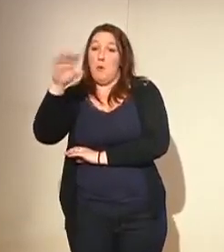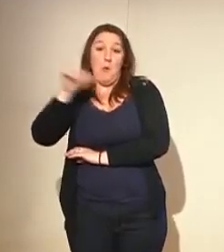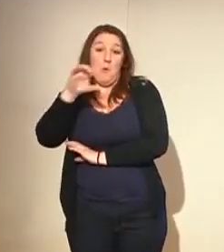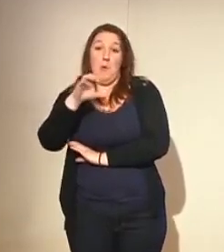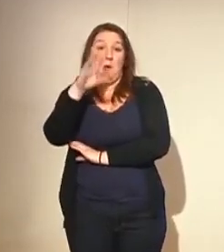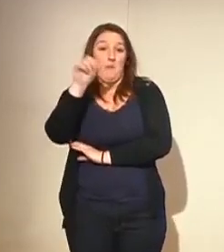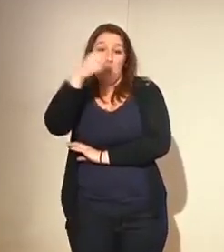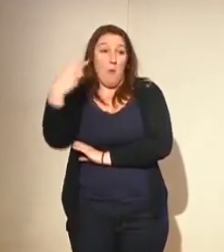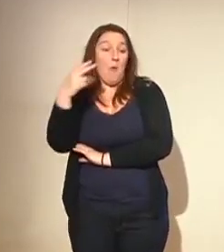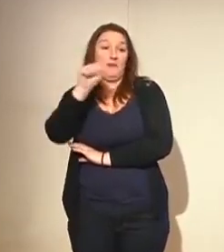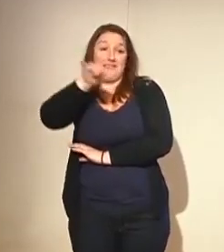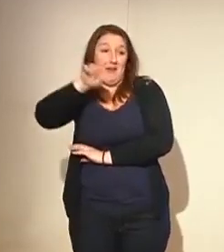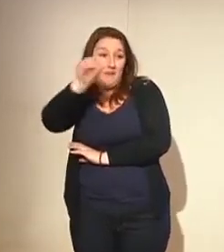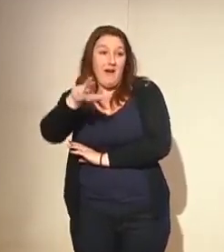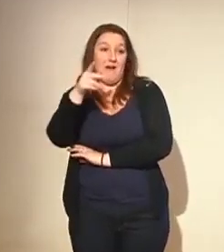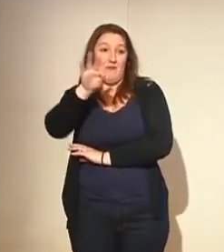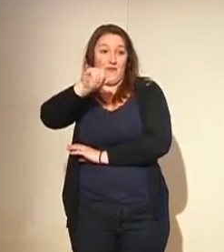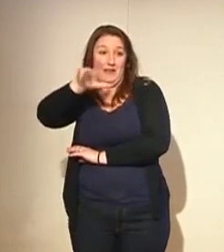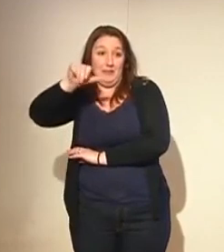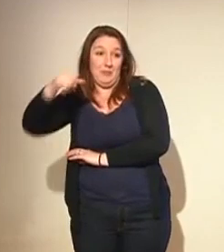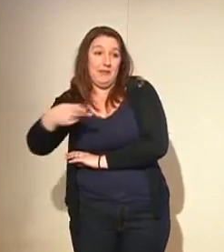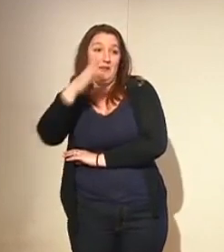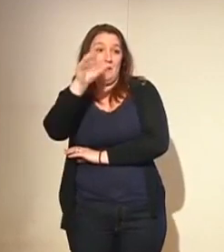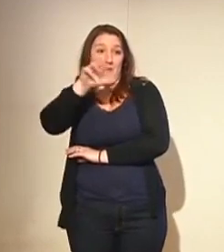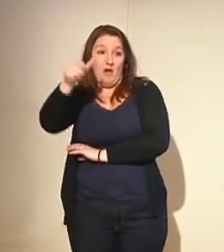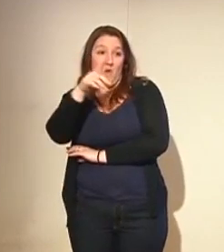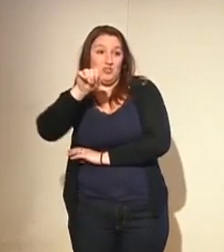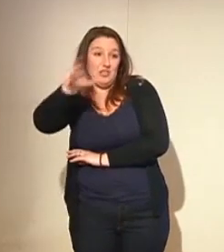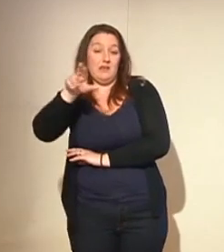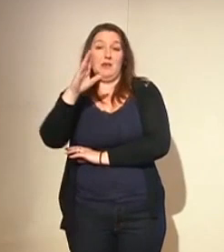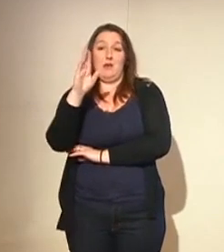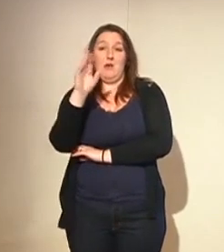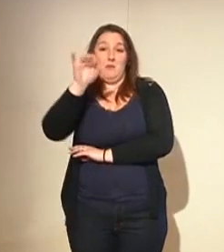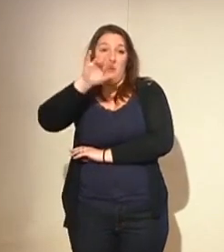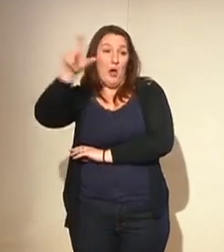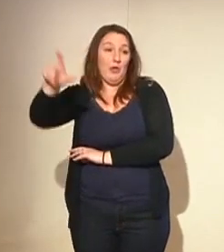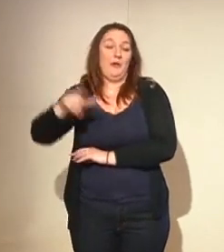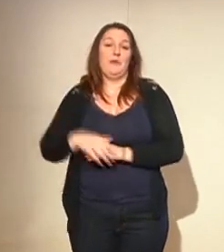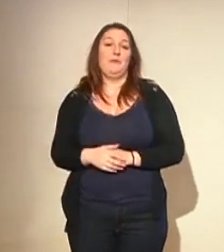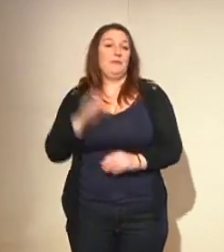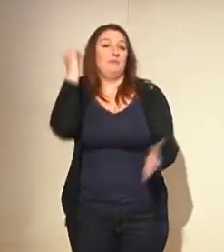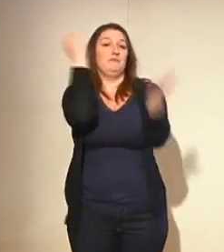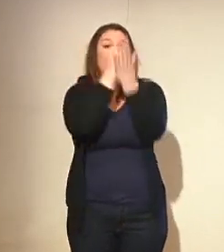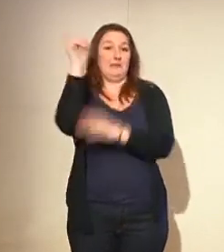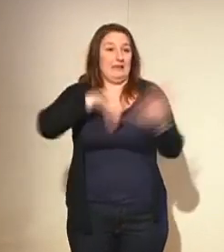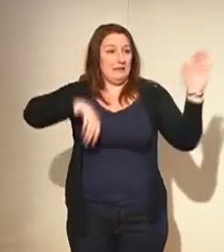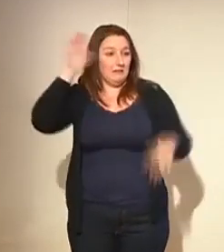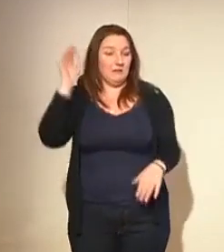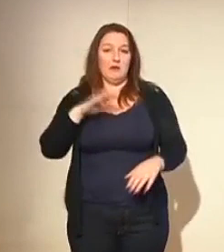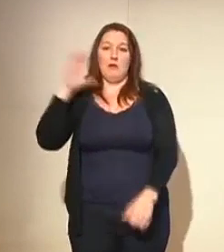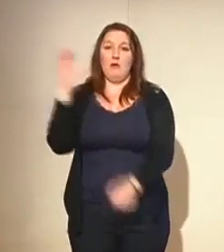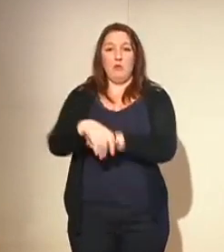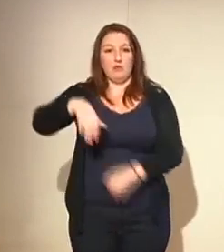Philippi madame Béranger monsieur barbier et Monsieur Breuil qui est pour qui est